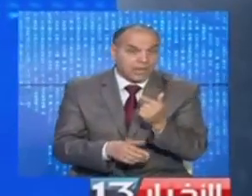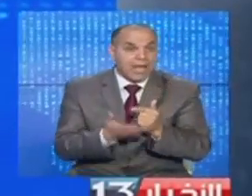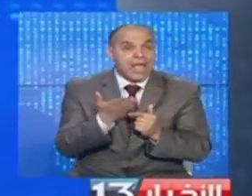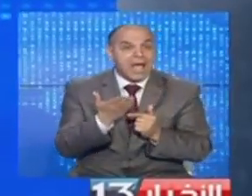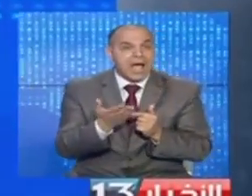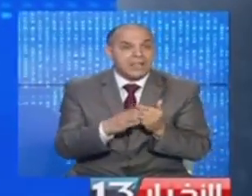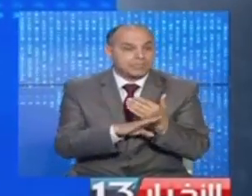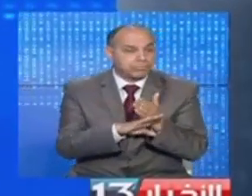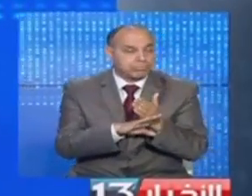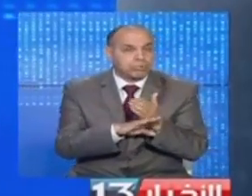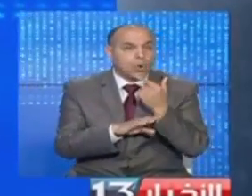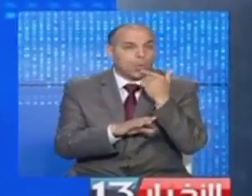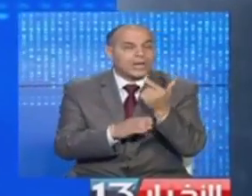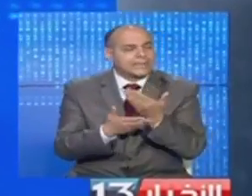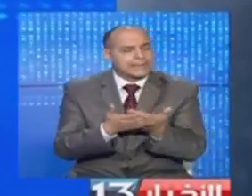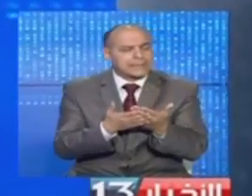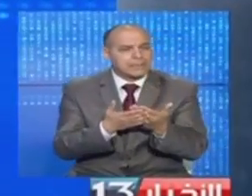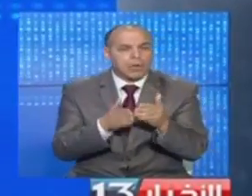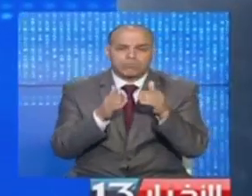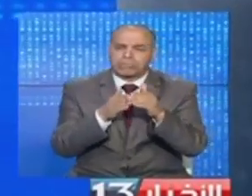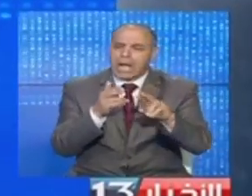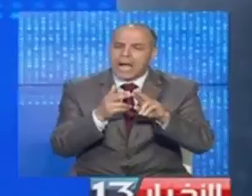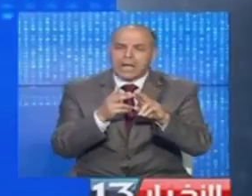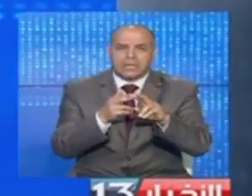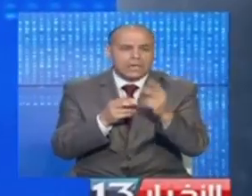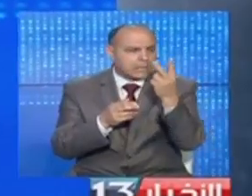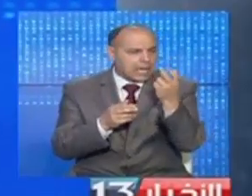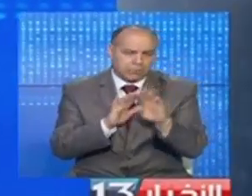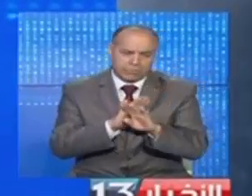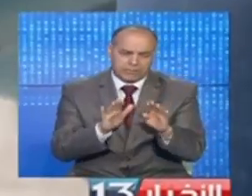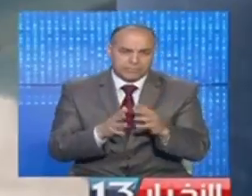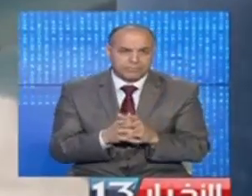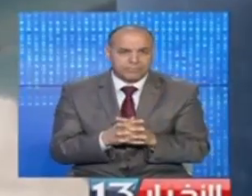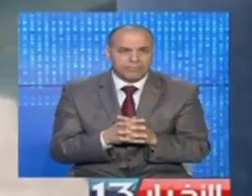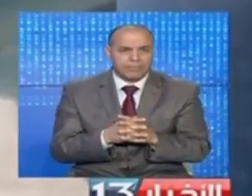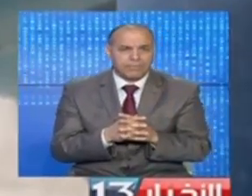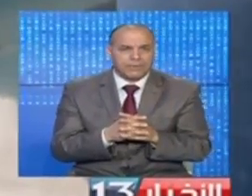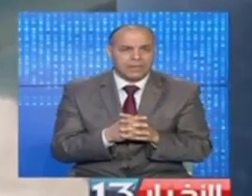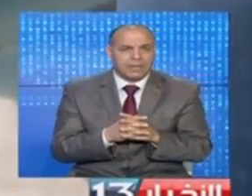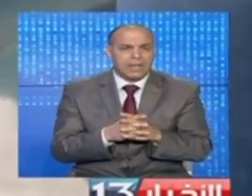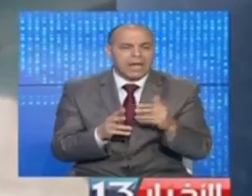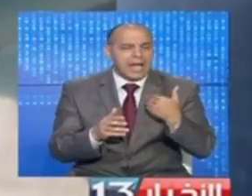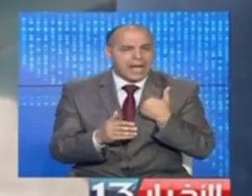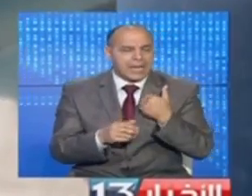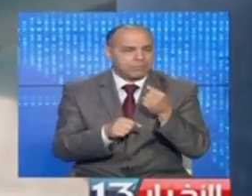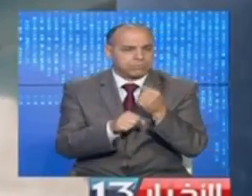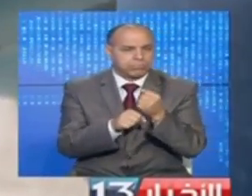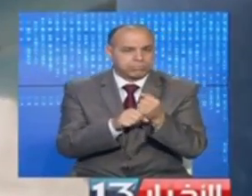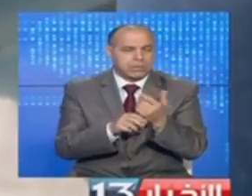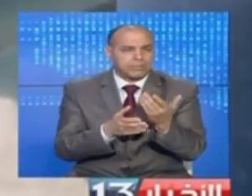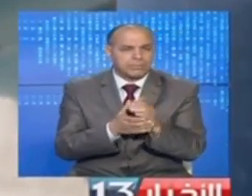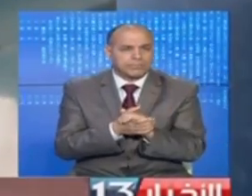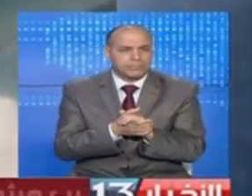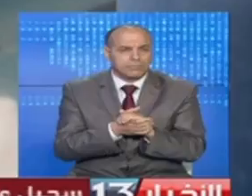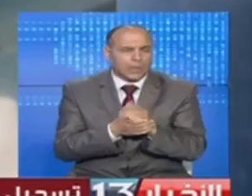أنها تمت بيسر ولم تستوجب أكثر من يومين. نعطيهم الخبرات نتاعنا في التعامل مع المرضى